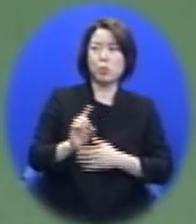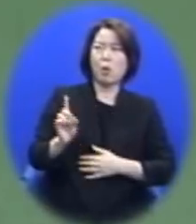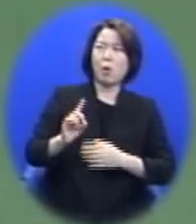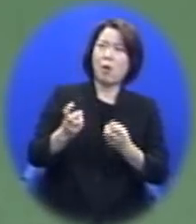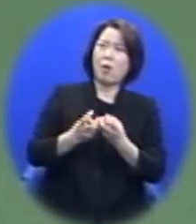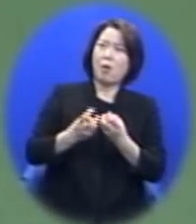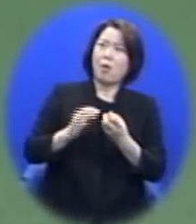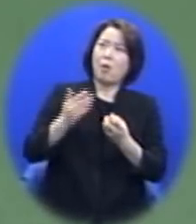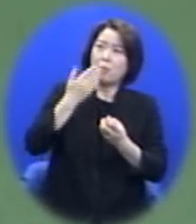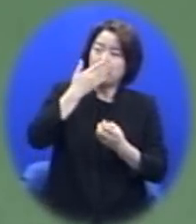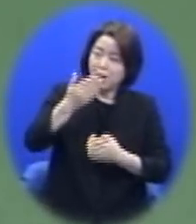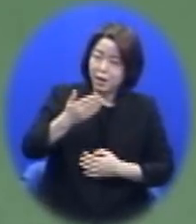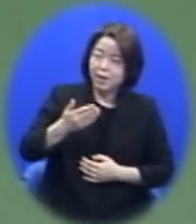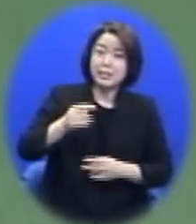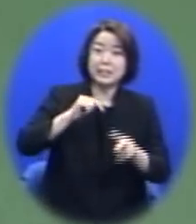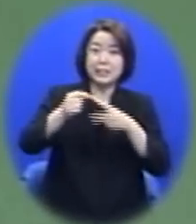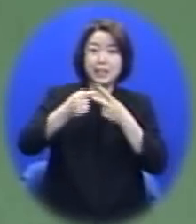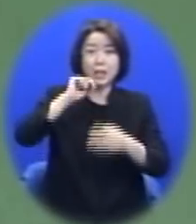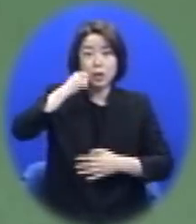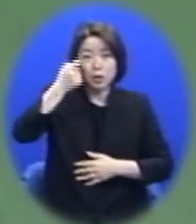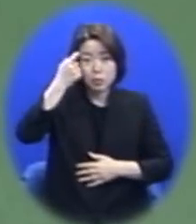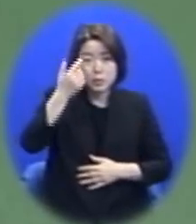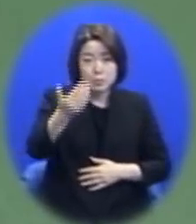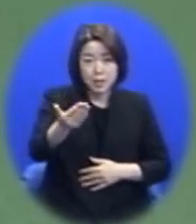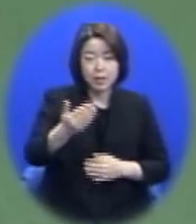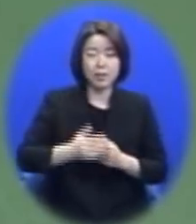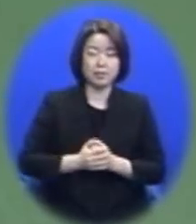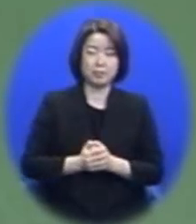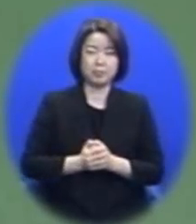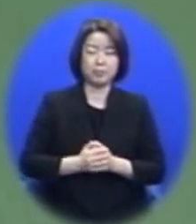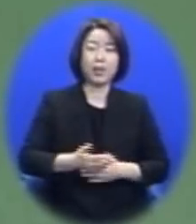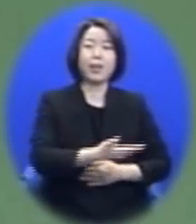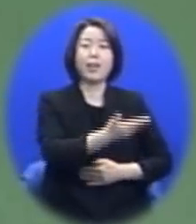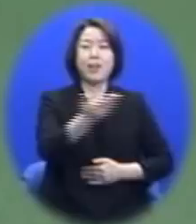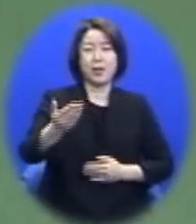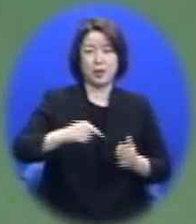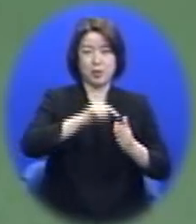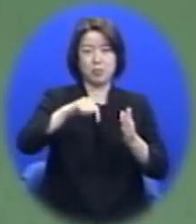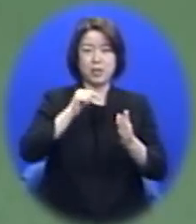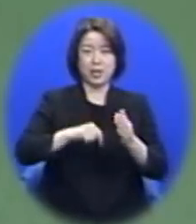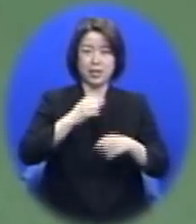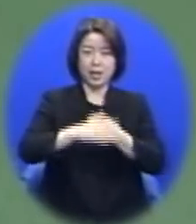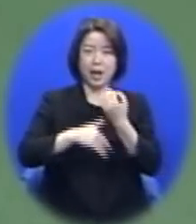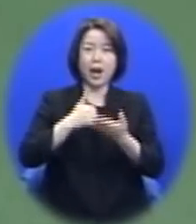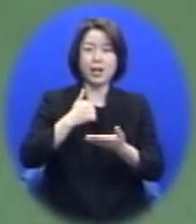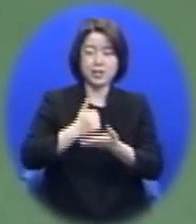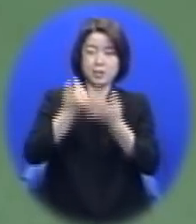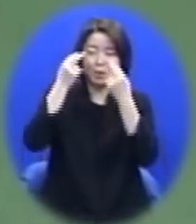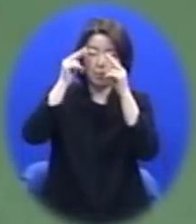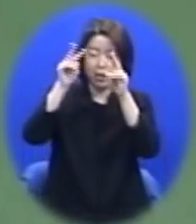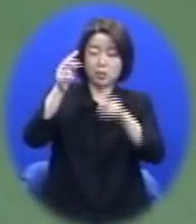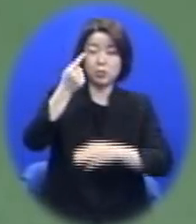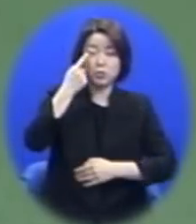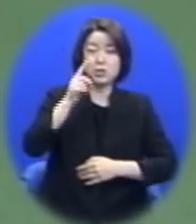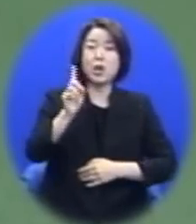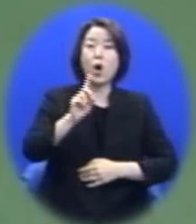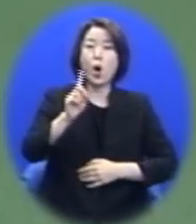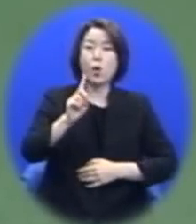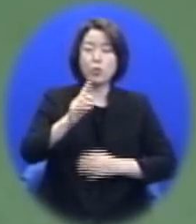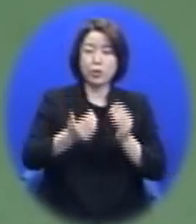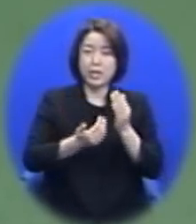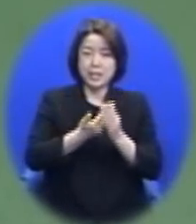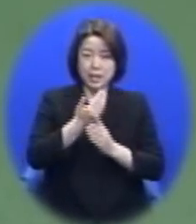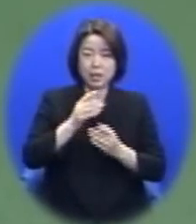라고 이해하기 어렵습니까? 여러분 안에 하나님을 바라보는 눈이 어떻게 뜨였느냐에